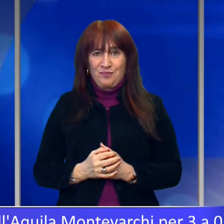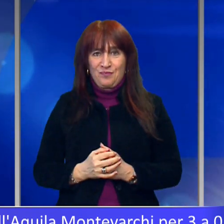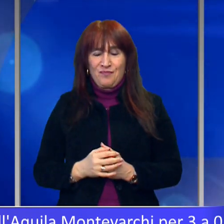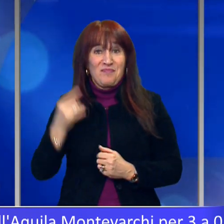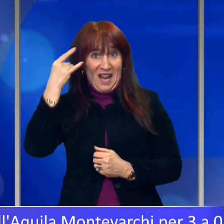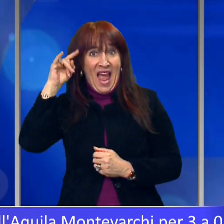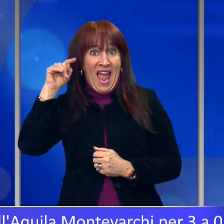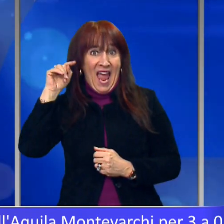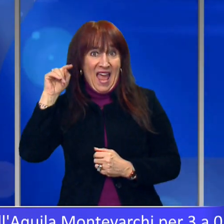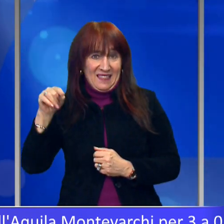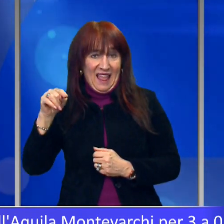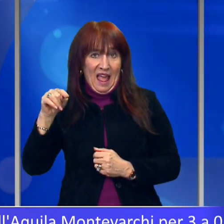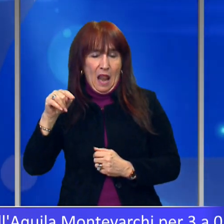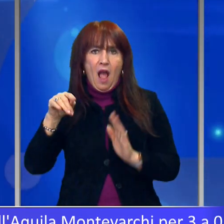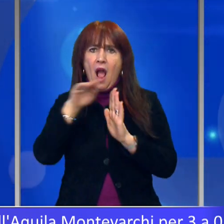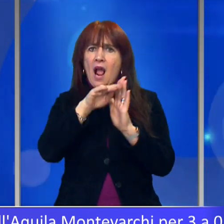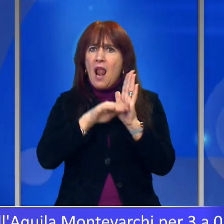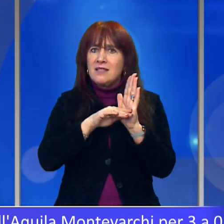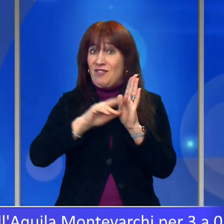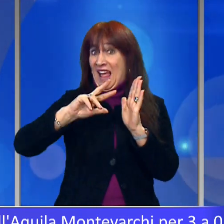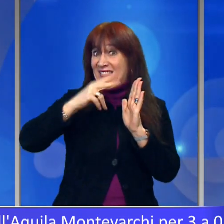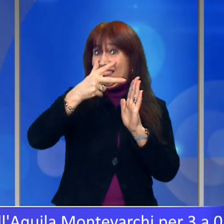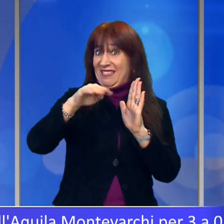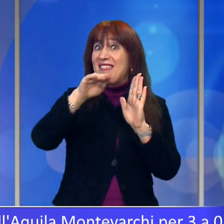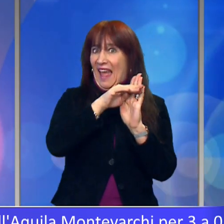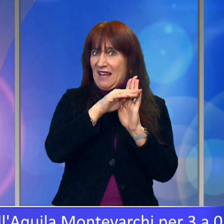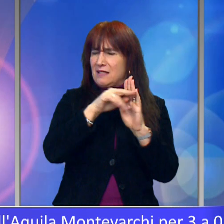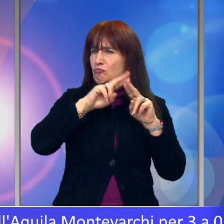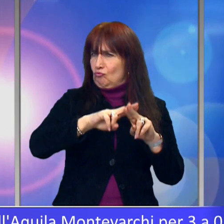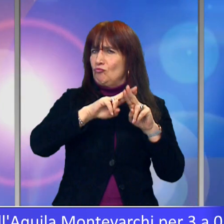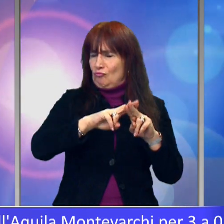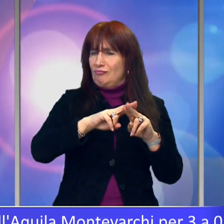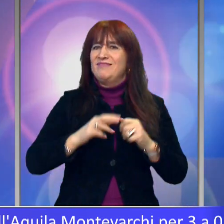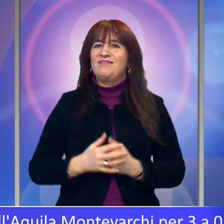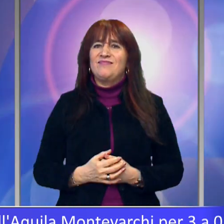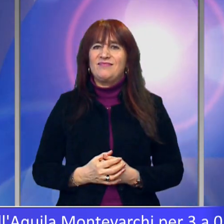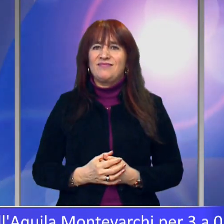la Virtus Entella mantiene la terza posizione in classifica